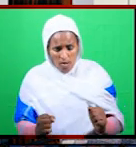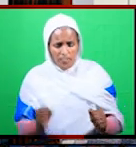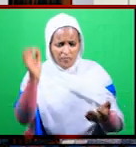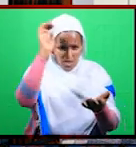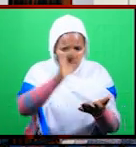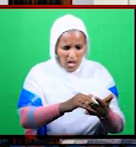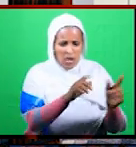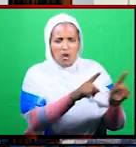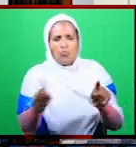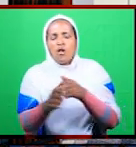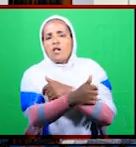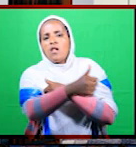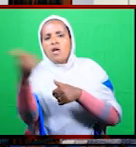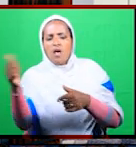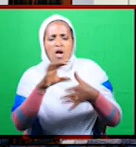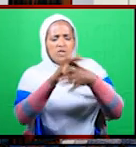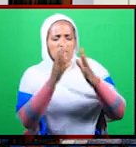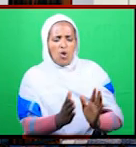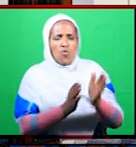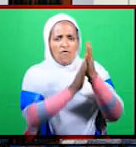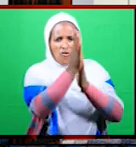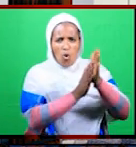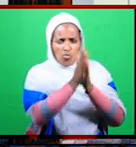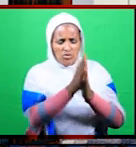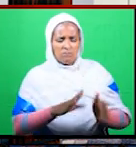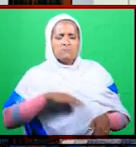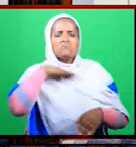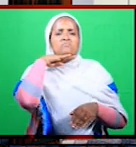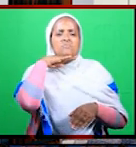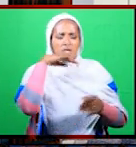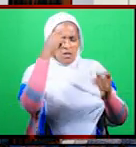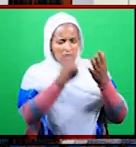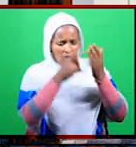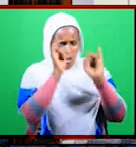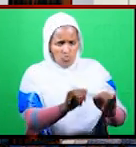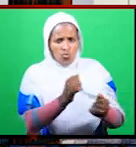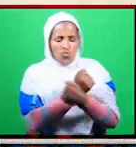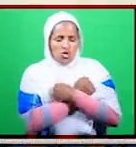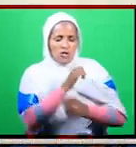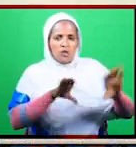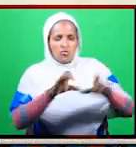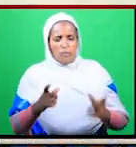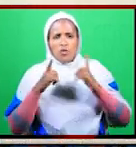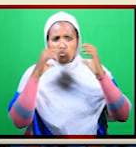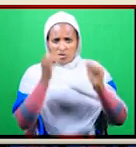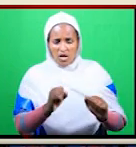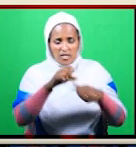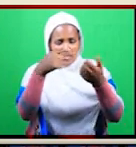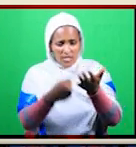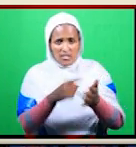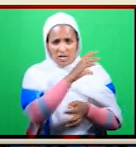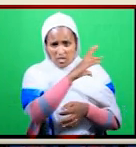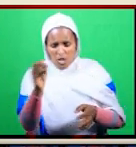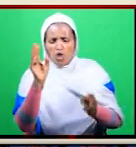ይቻላል። እንደገና ደግሞ ሌላ ስጋዊ ፍላጎትን እያረኩ ያንን ወዳጅ አድርጎ መኖርም ይቻላል